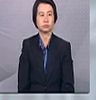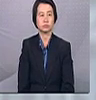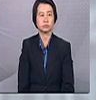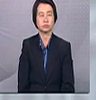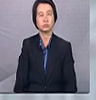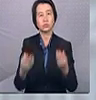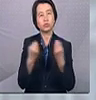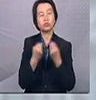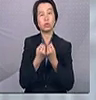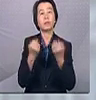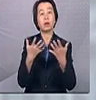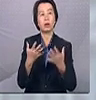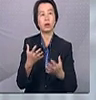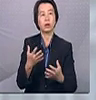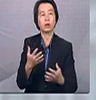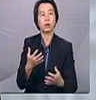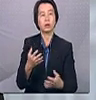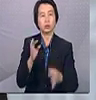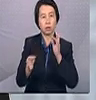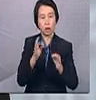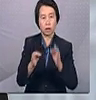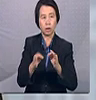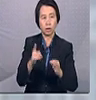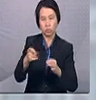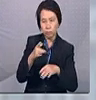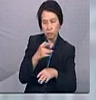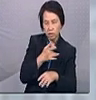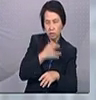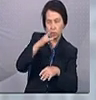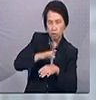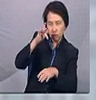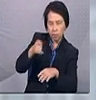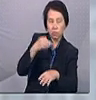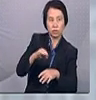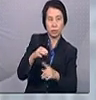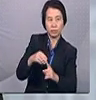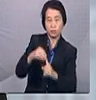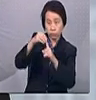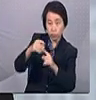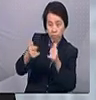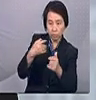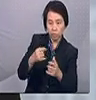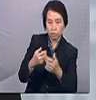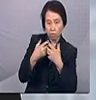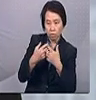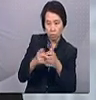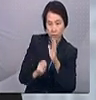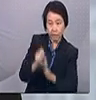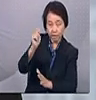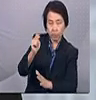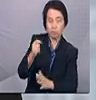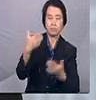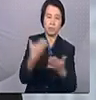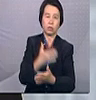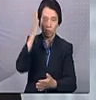Jumlah kita akan lihat dulu kalau dia punya sensitivity dengan dia punya specificity dengan accuracy dia tinggi, baru